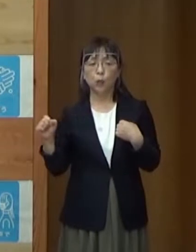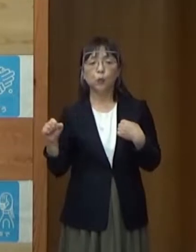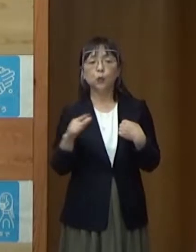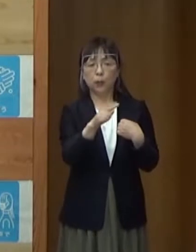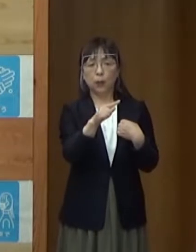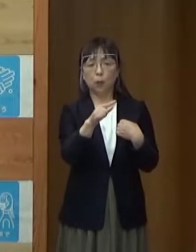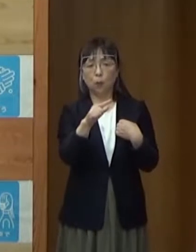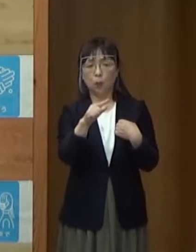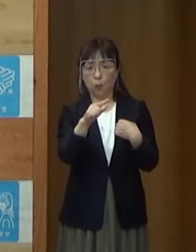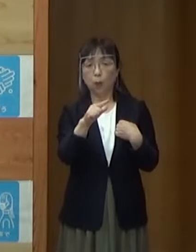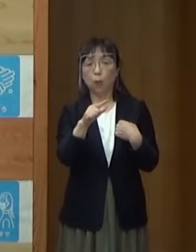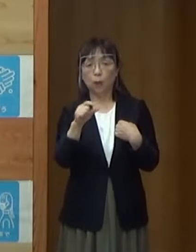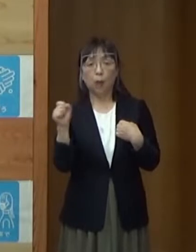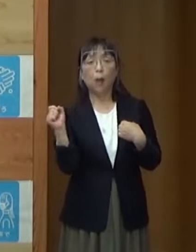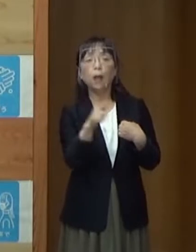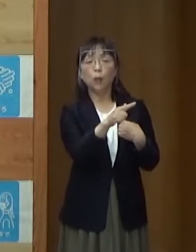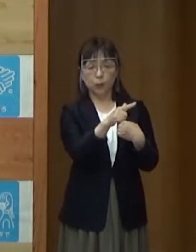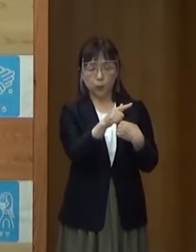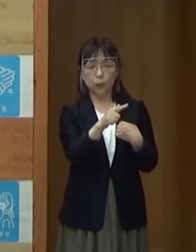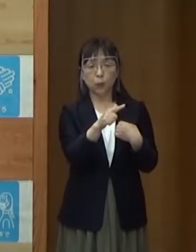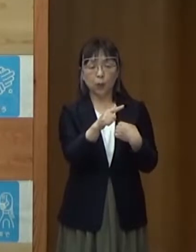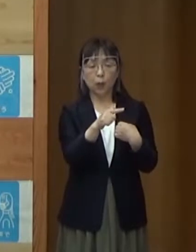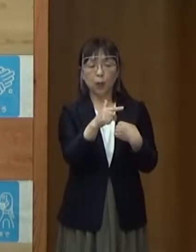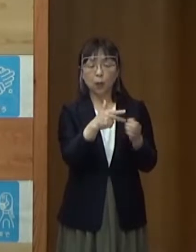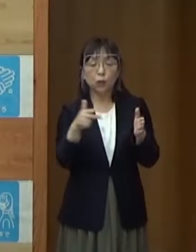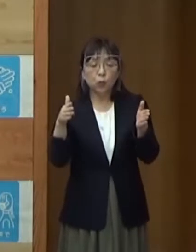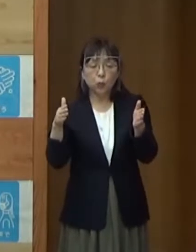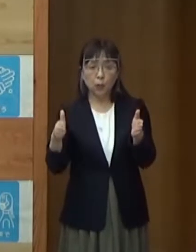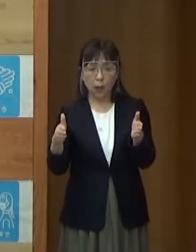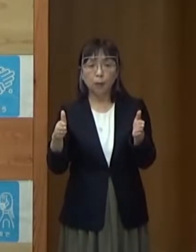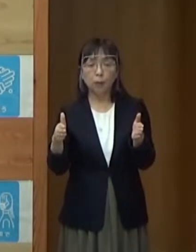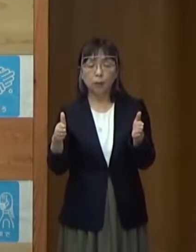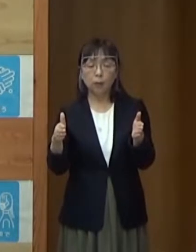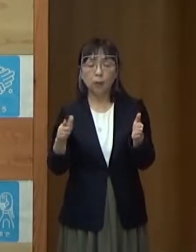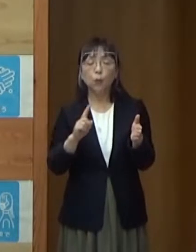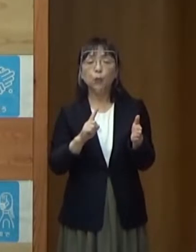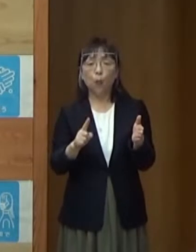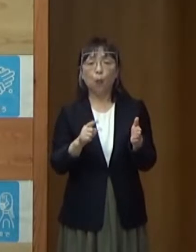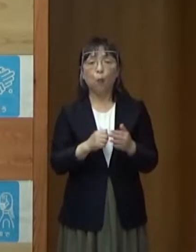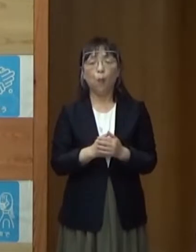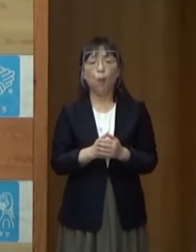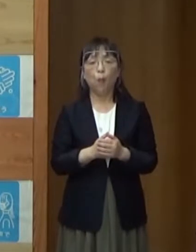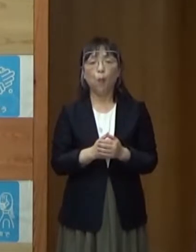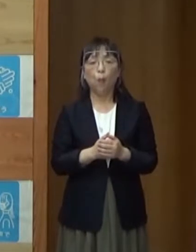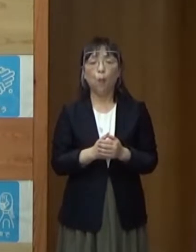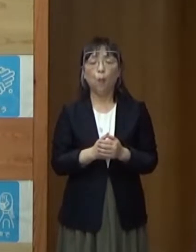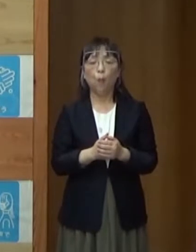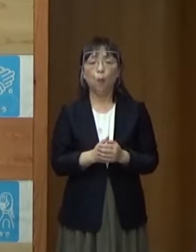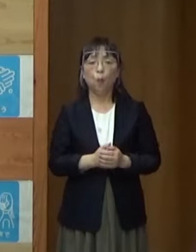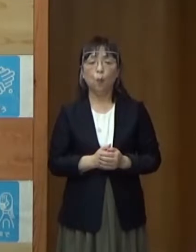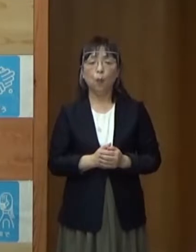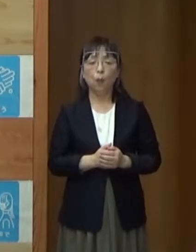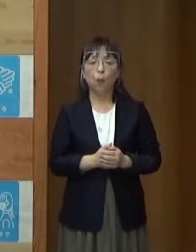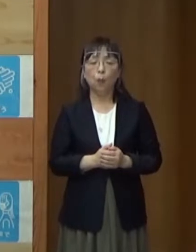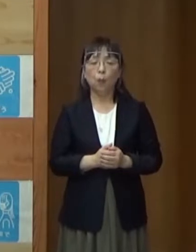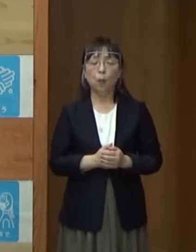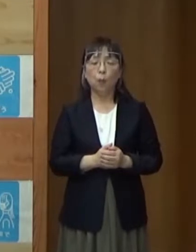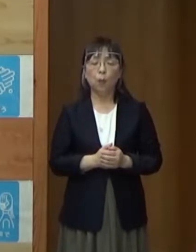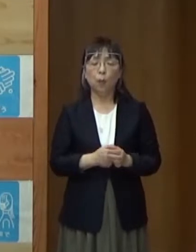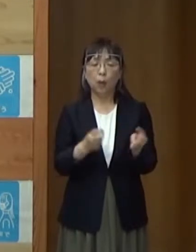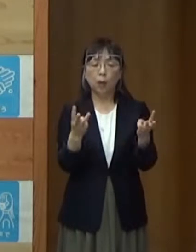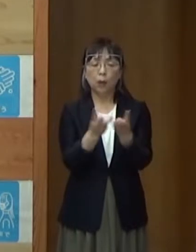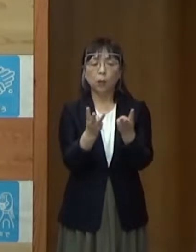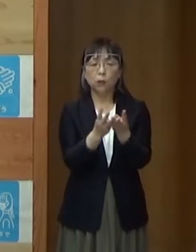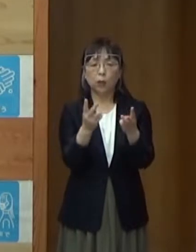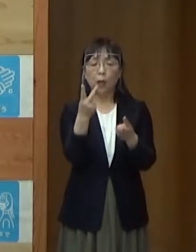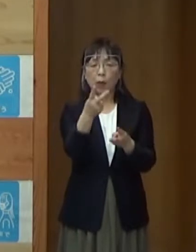が上昇してまして、直近1週間で言いますと、この2倍になっ